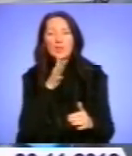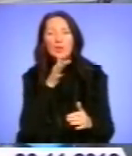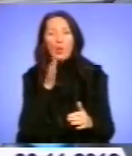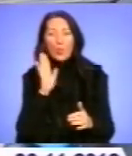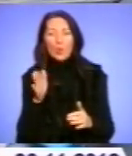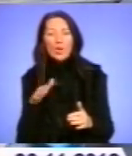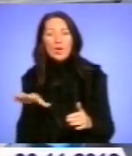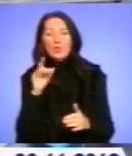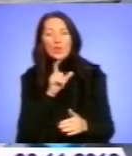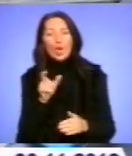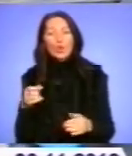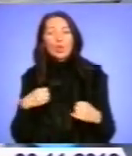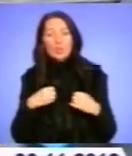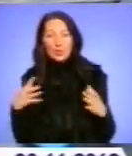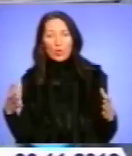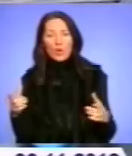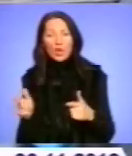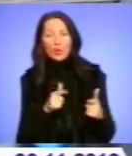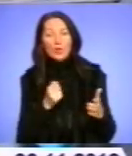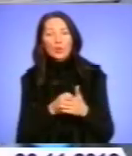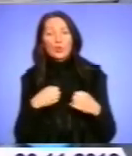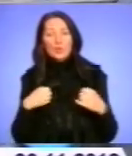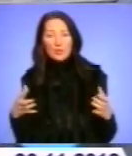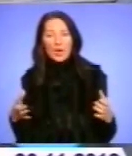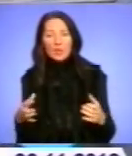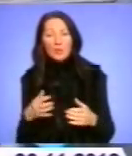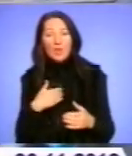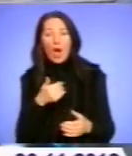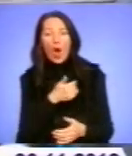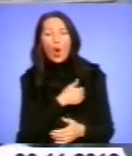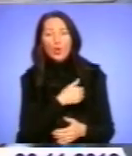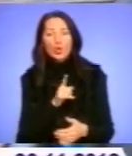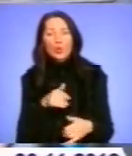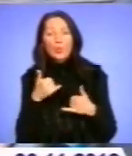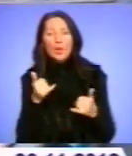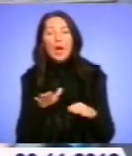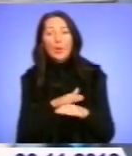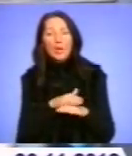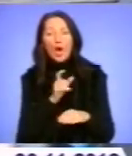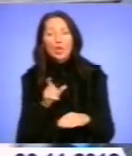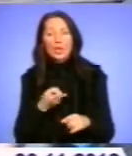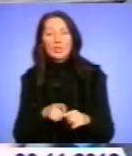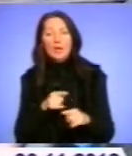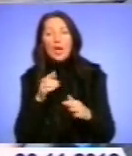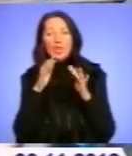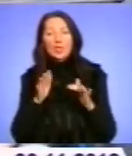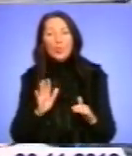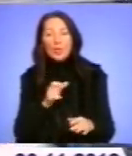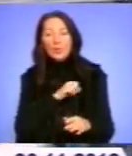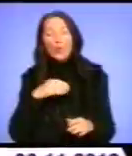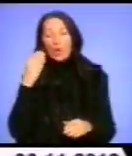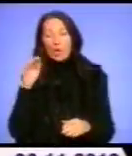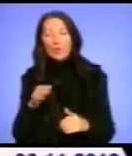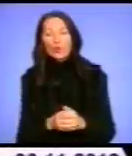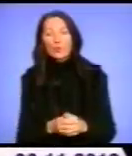люди святкували і готуються до свят. Я хочу, щоб для блага людей та ялинка була самою кращою, самою